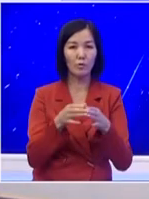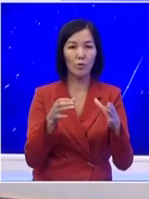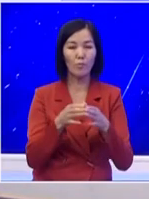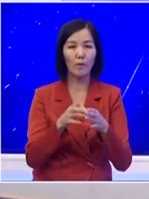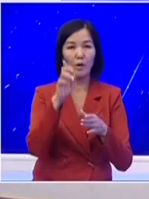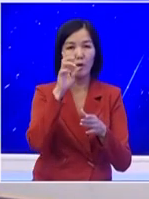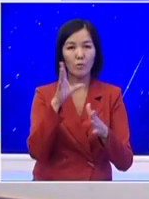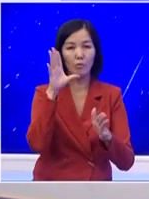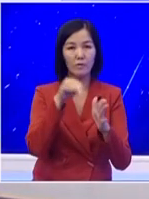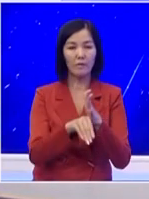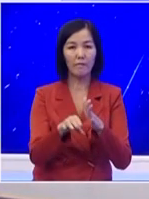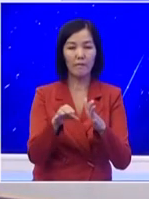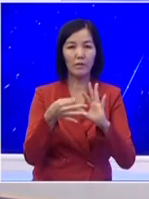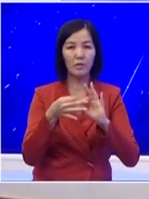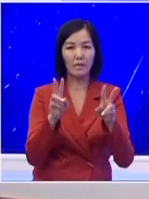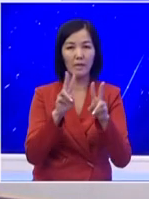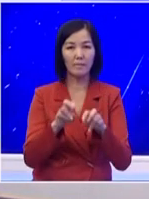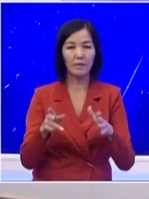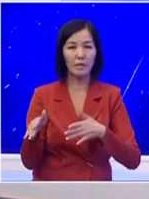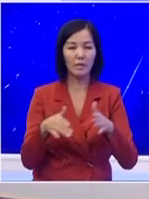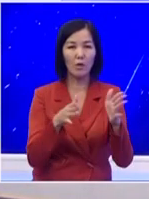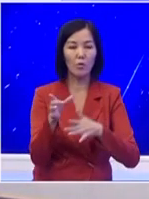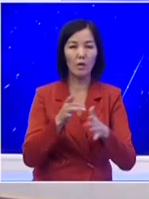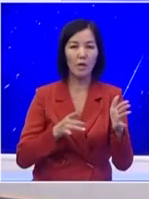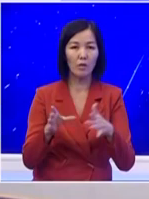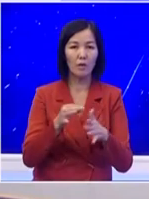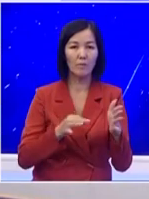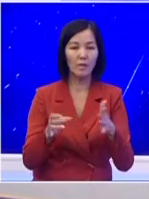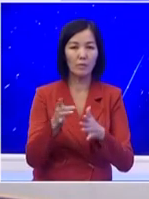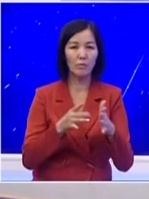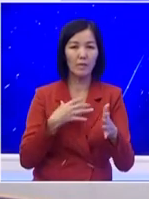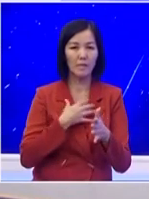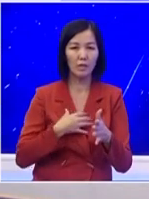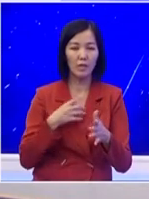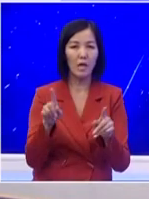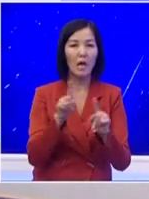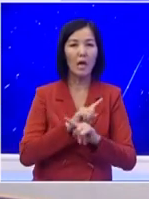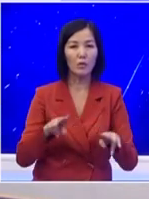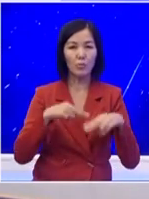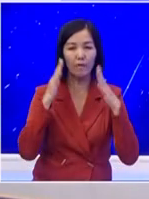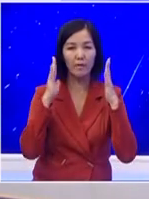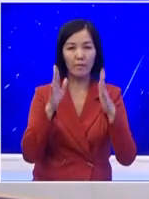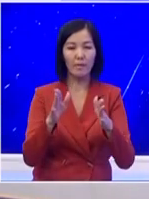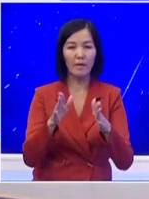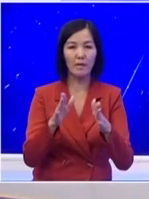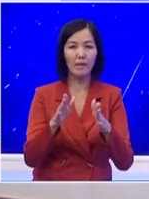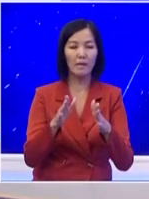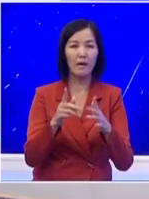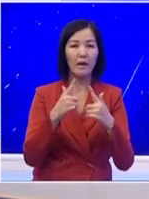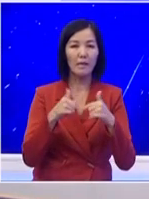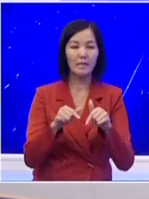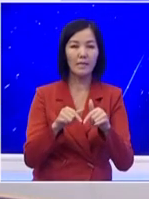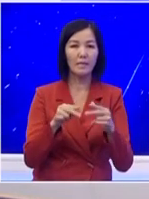государственных органов ведет тщательное обследование дорог районного, областного и республиканского значения. Особое внимание уделено деятельности